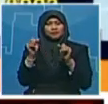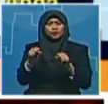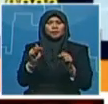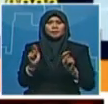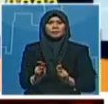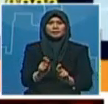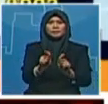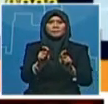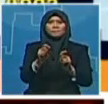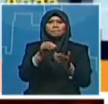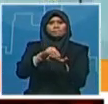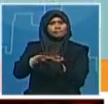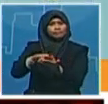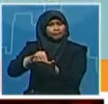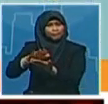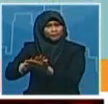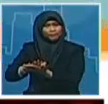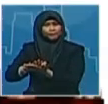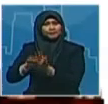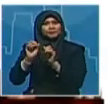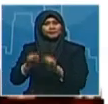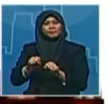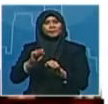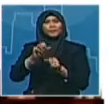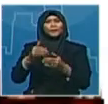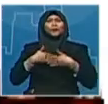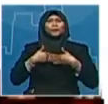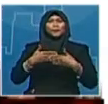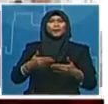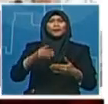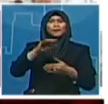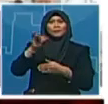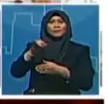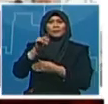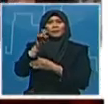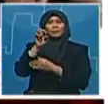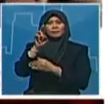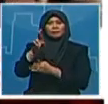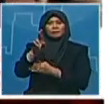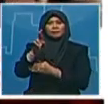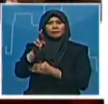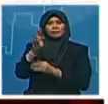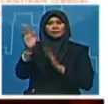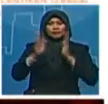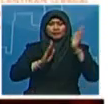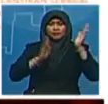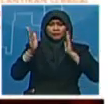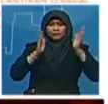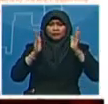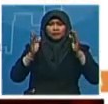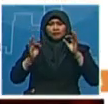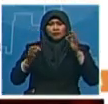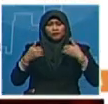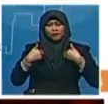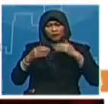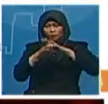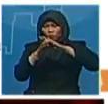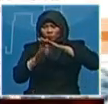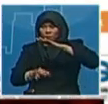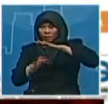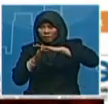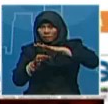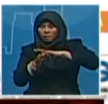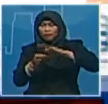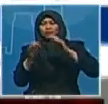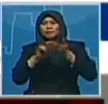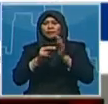bertindak sebagai mata-mata dan komitmen JKR Malaysia 24 jam. Kalau ada pothole, ia akan ditampal sementara